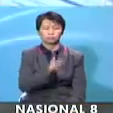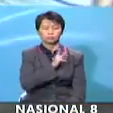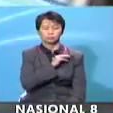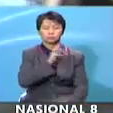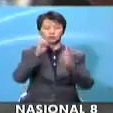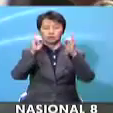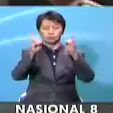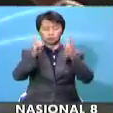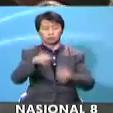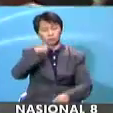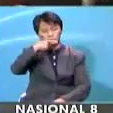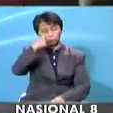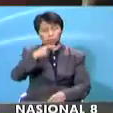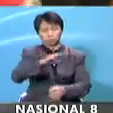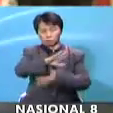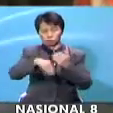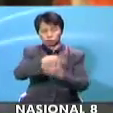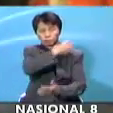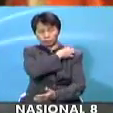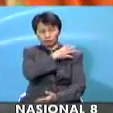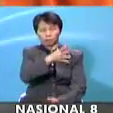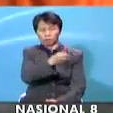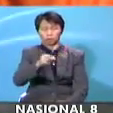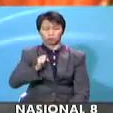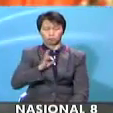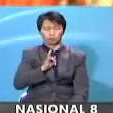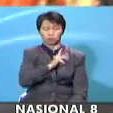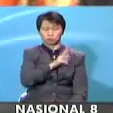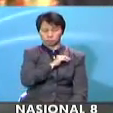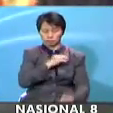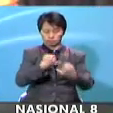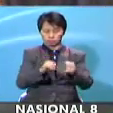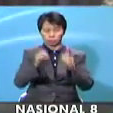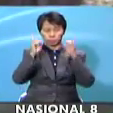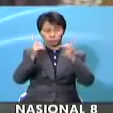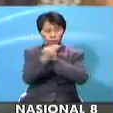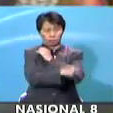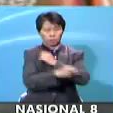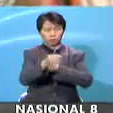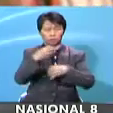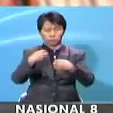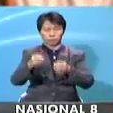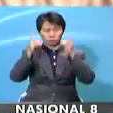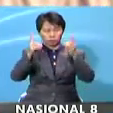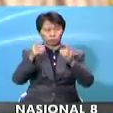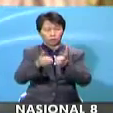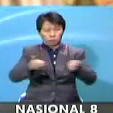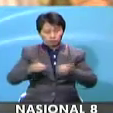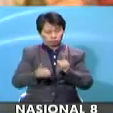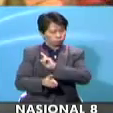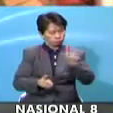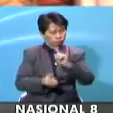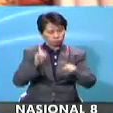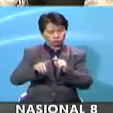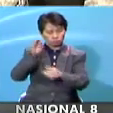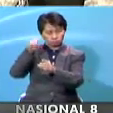Kementerian Pendidikan juga menegaskan bahawa semua pegawai dan kakitangan di Kementerian, Jabatan Pendidikan Negeri dan Pejabat Pendidikan Daerah dilarang menyertai